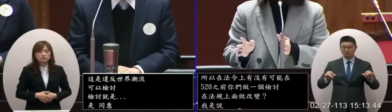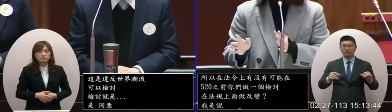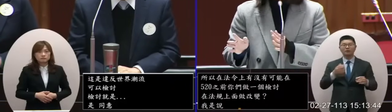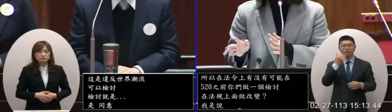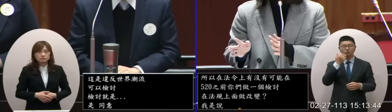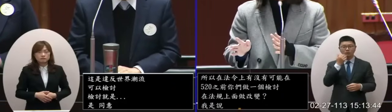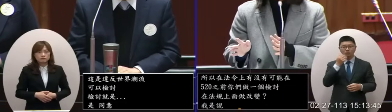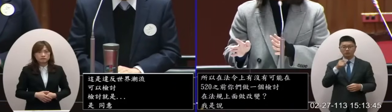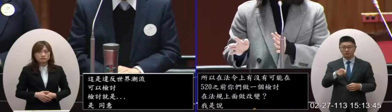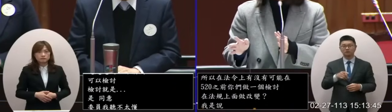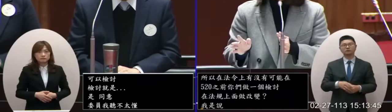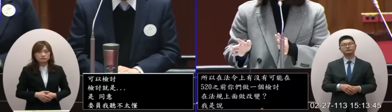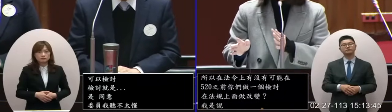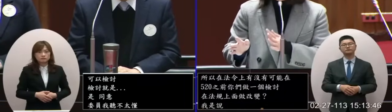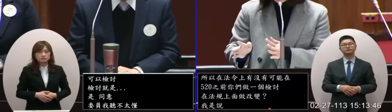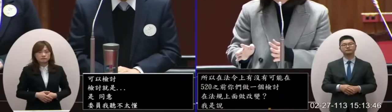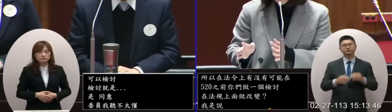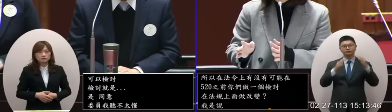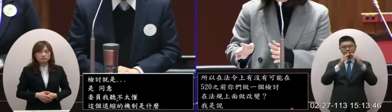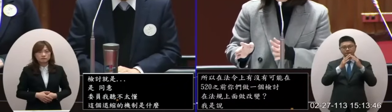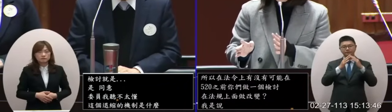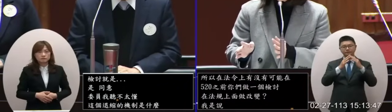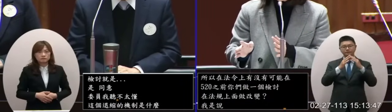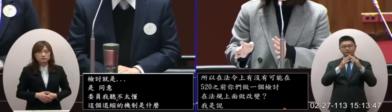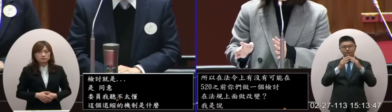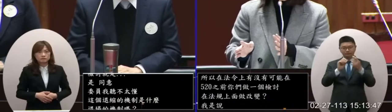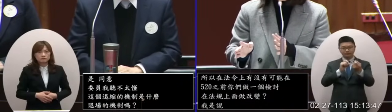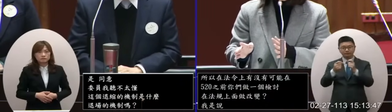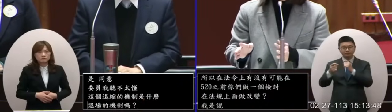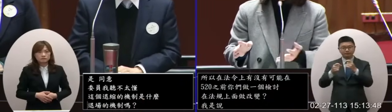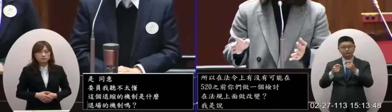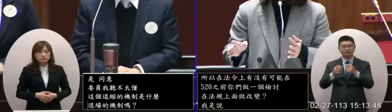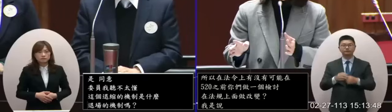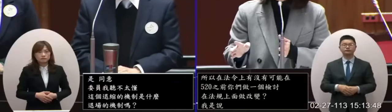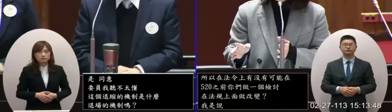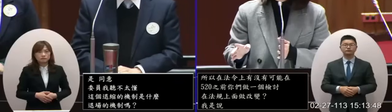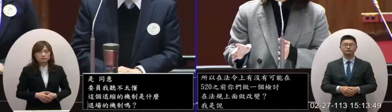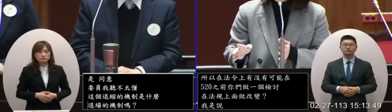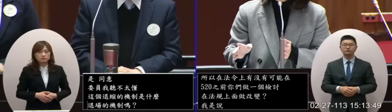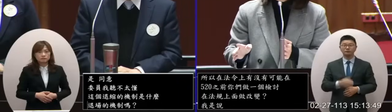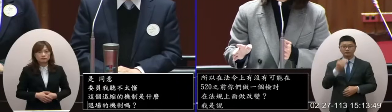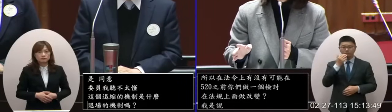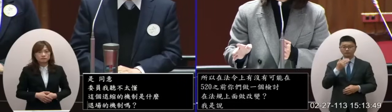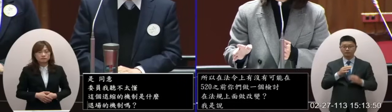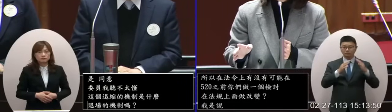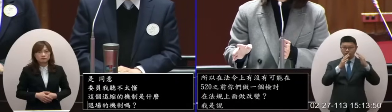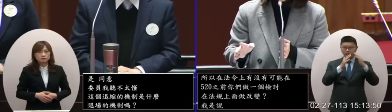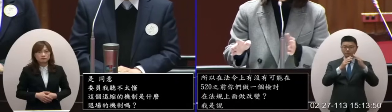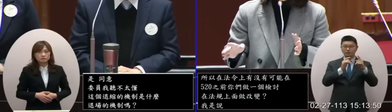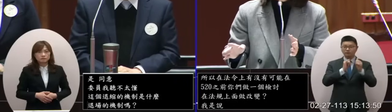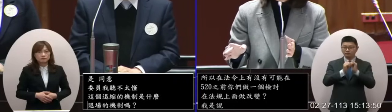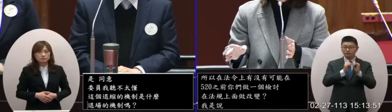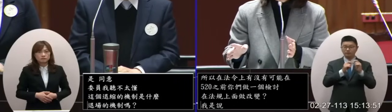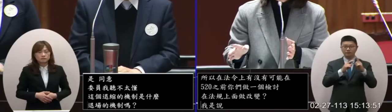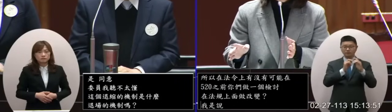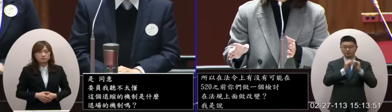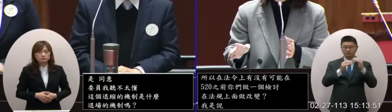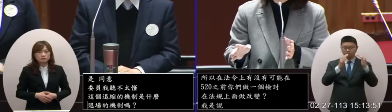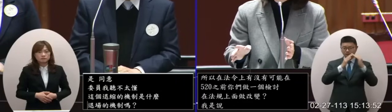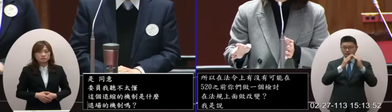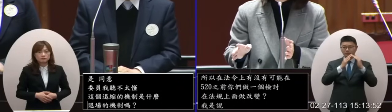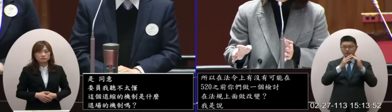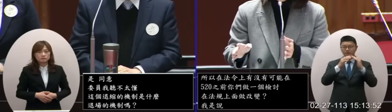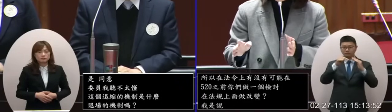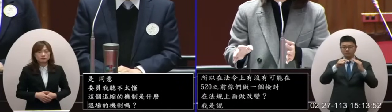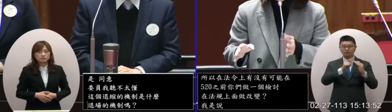如它比较接近民宅，或者是接近，因为有时候接近民宅，它是可以设置